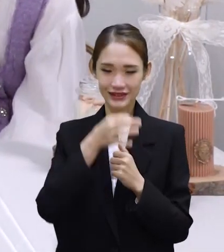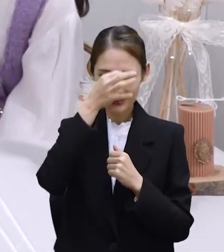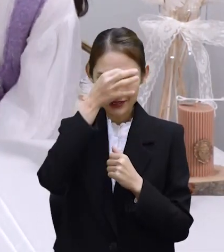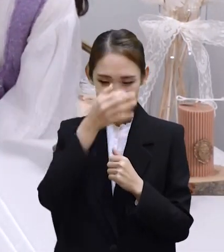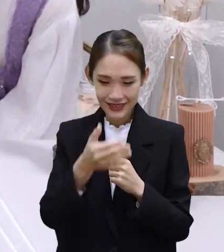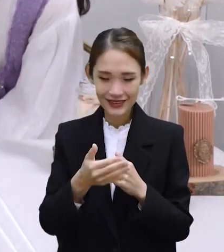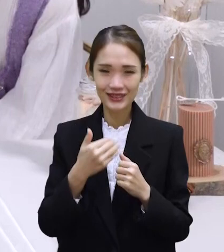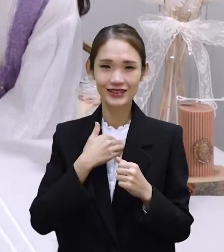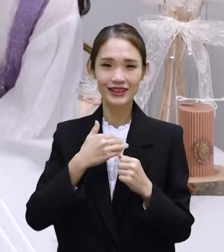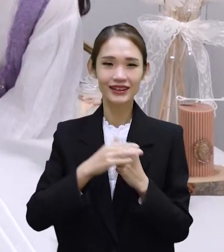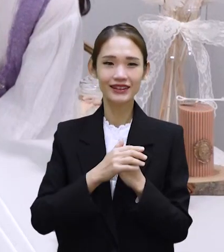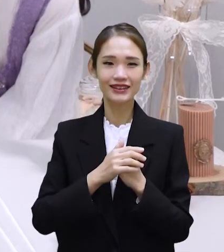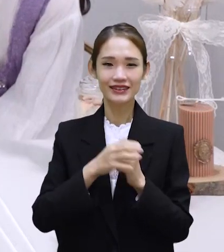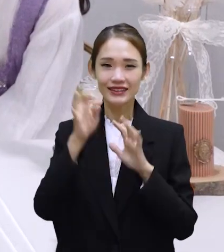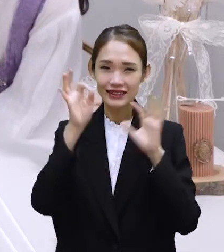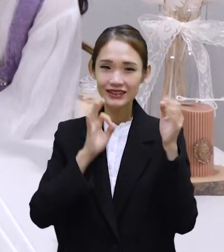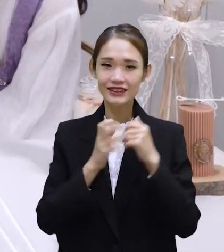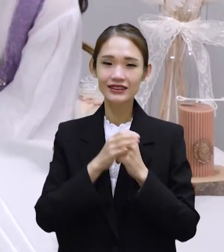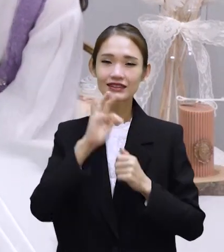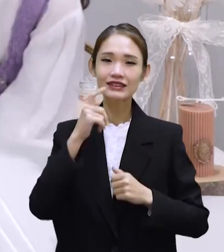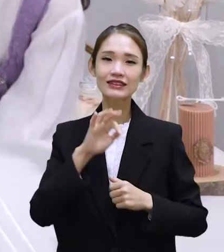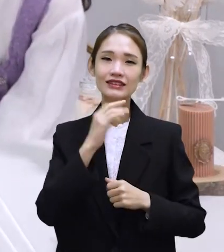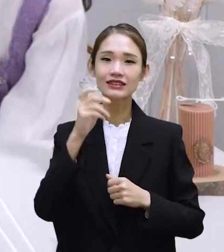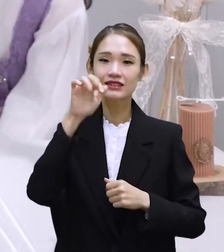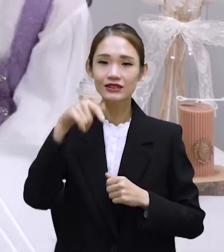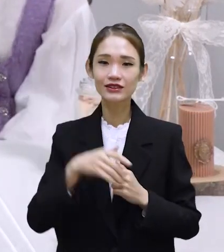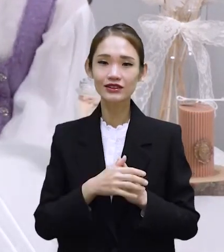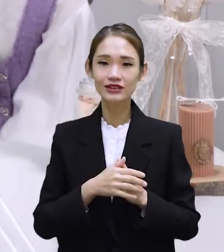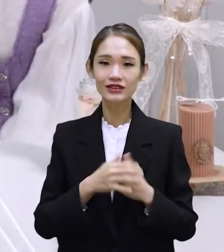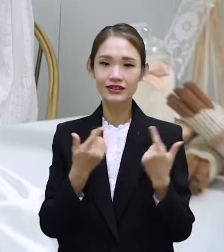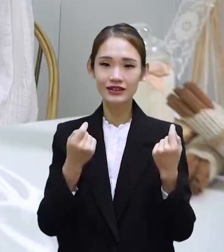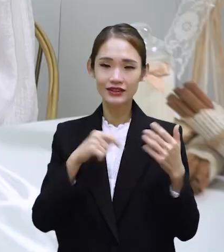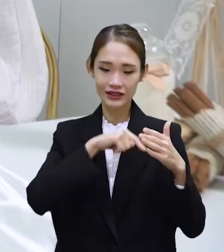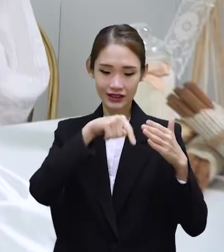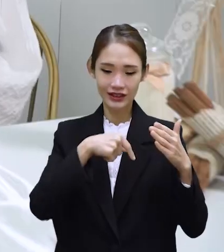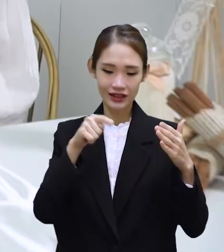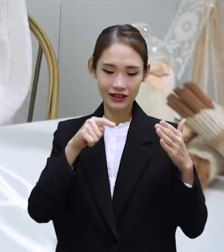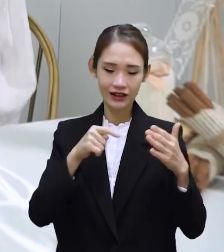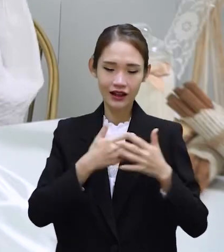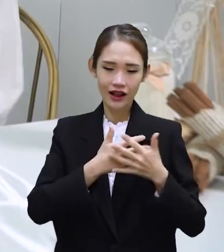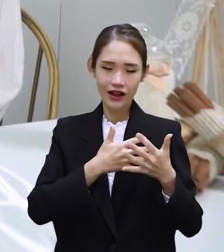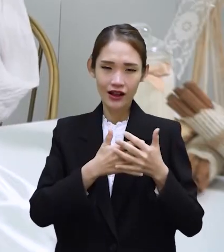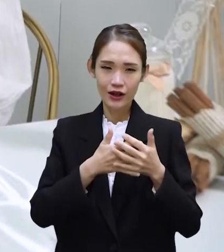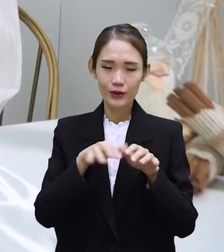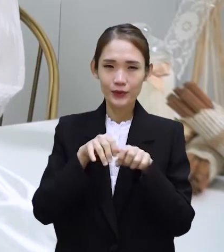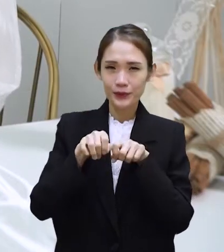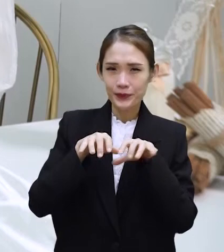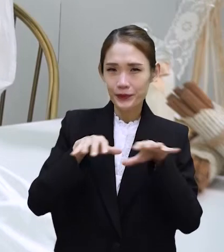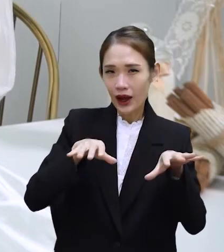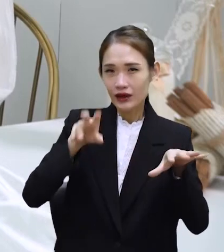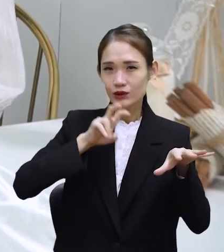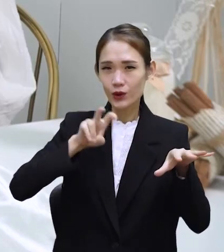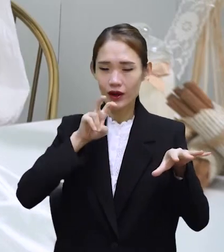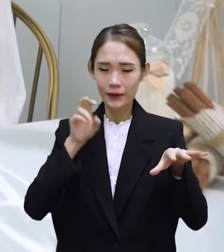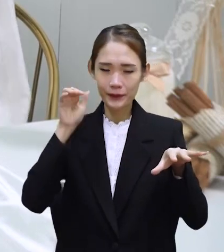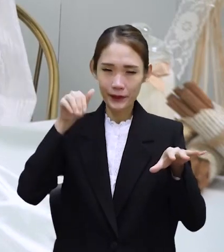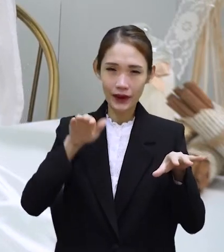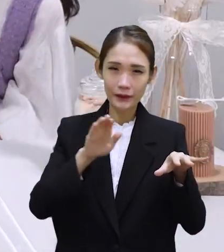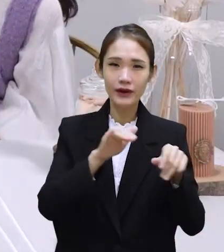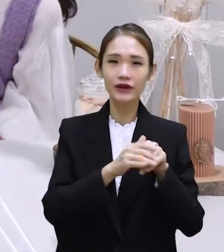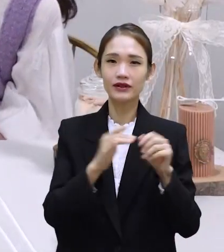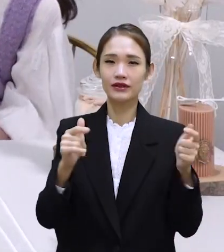거요 아까전 님 죄송 없는 직업을 잘 벌어 그 시 금새 는 뭐예요 다시 이 제안에 꺾인 하고 딸기나 이런게 다